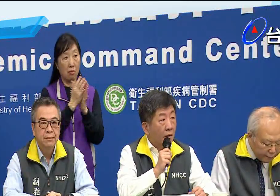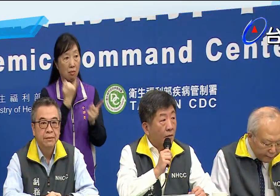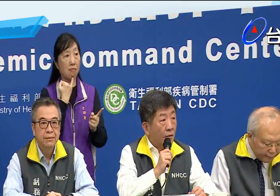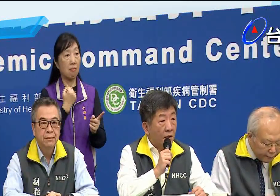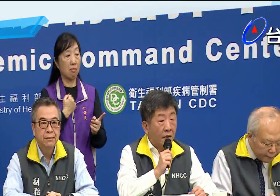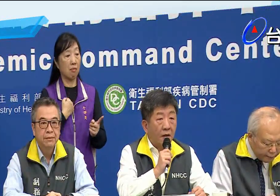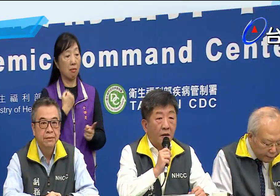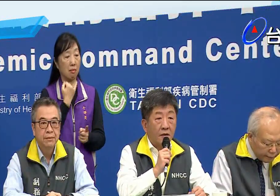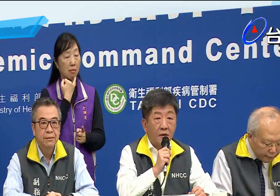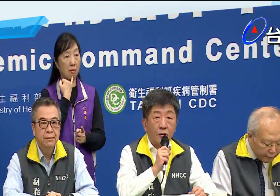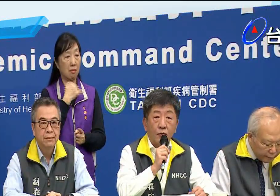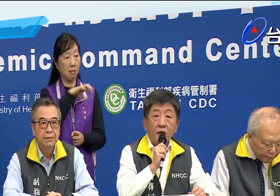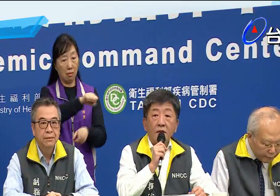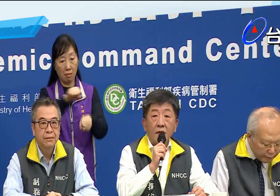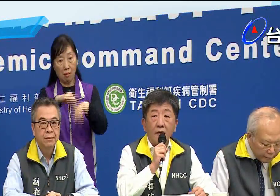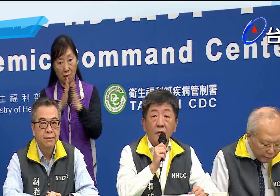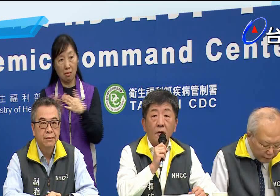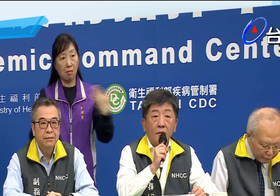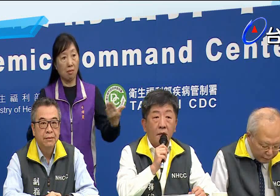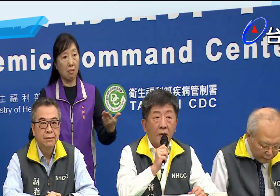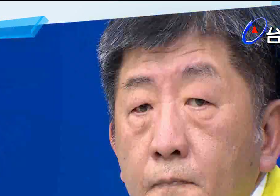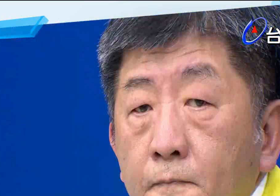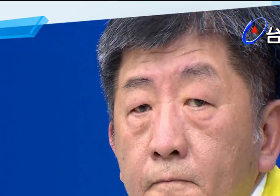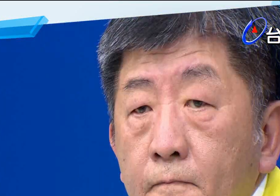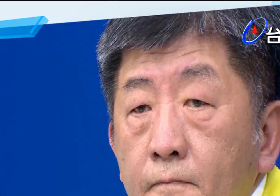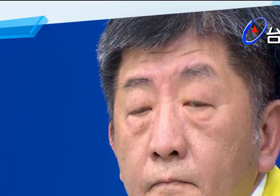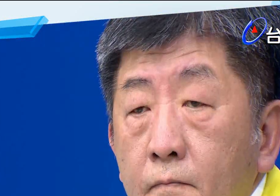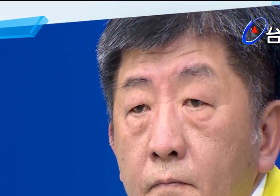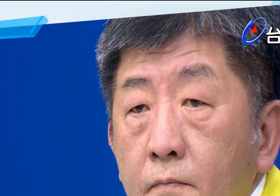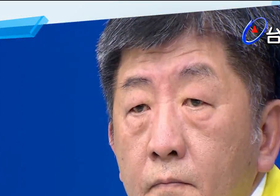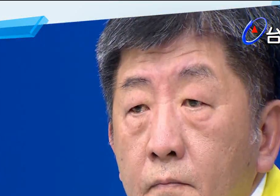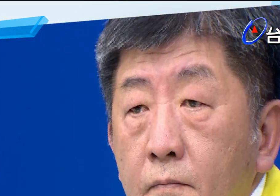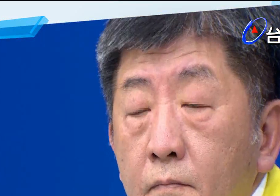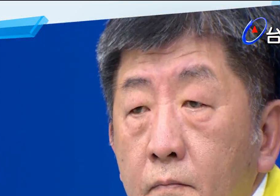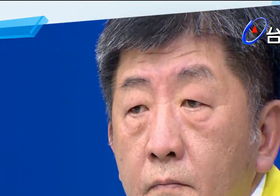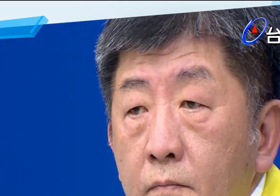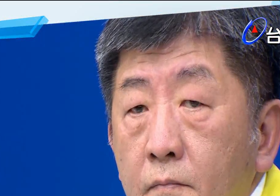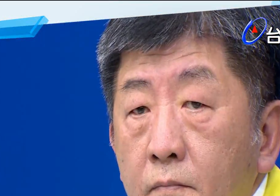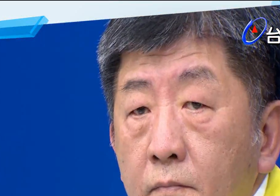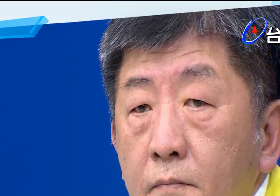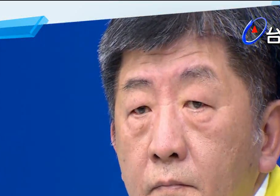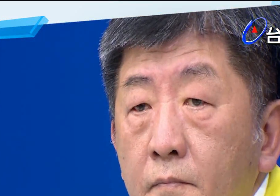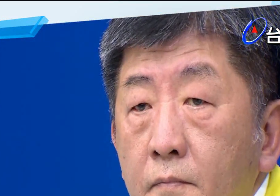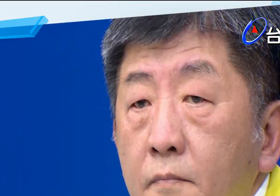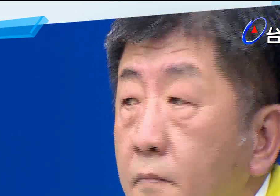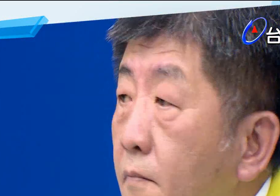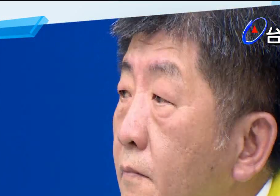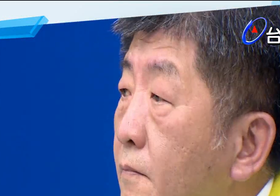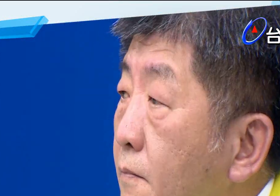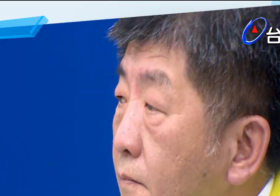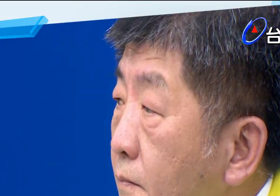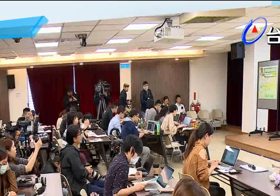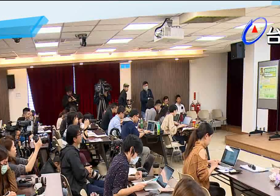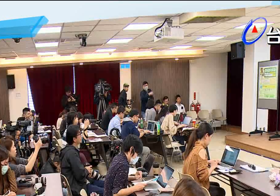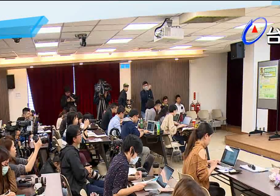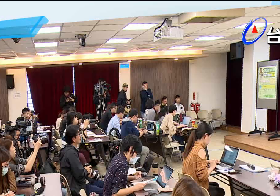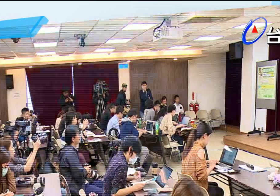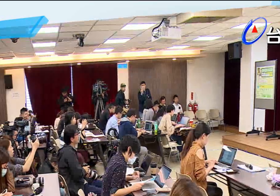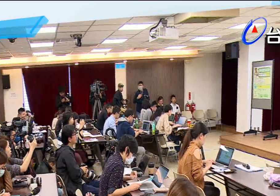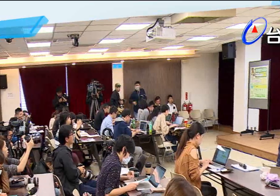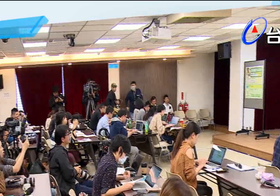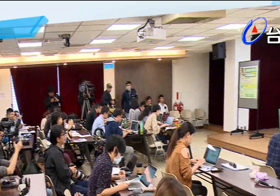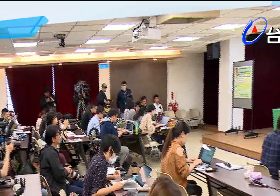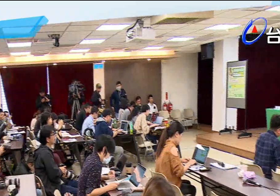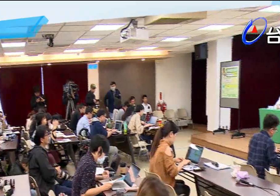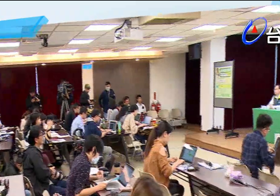司机感染源的浙江台商父亲，在口音节目上抱怨自己儿子没生病却被贴了标签，陈时中也用健保就医资